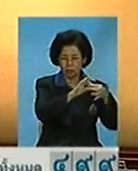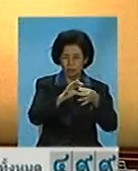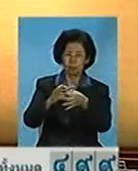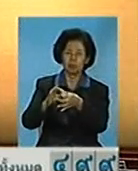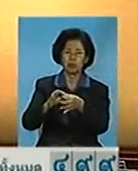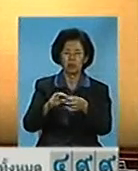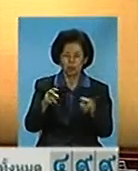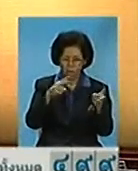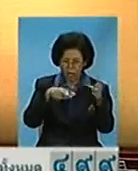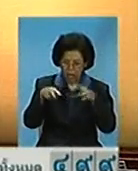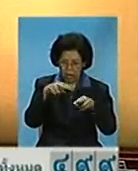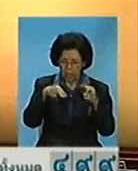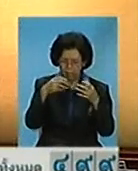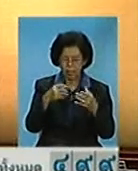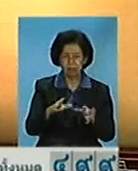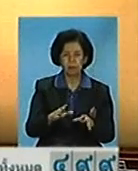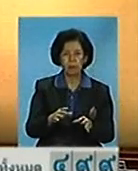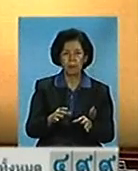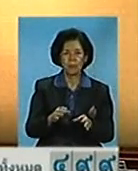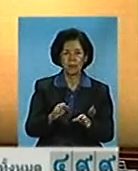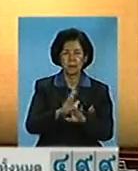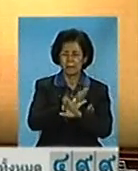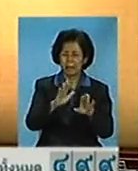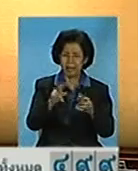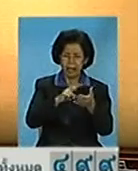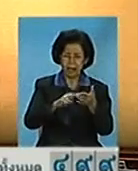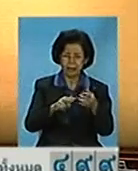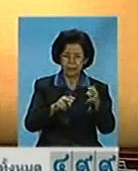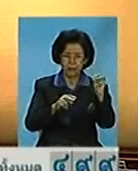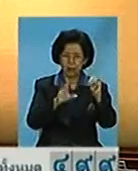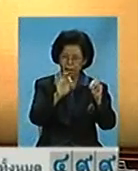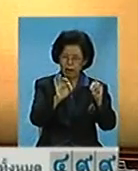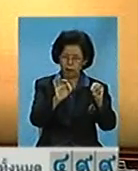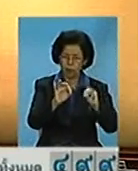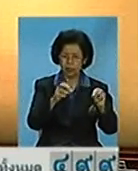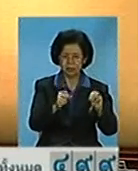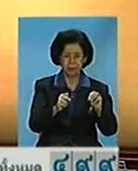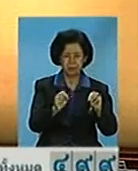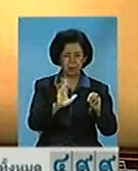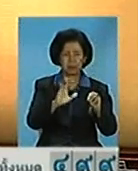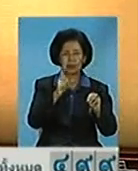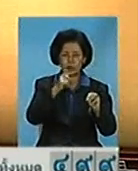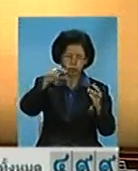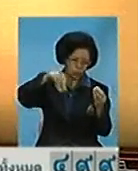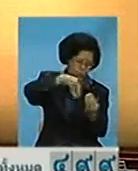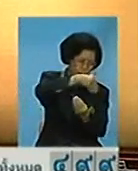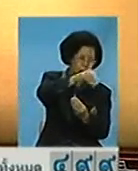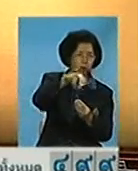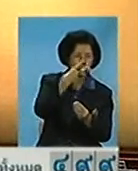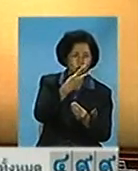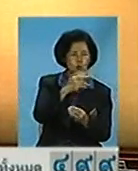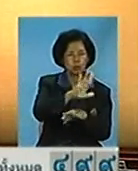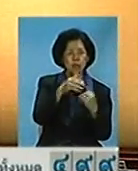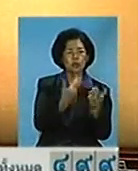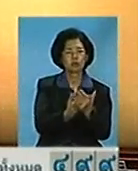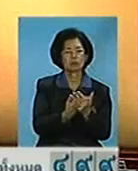ลาอ่านนะครับกรุณาอย่าไปอ่านเฉพาะมาตรา9หรือมาตรา10จะต้องย้อนมาดูทั้งหมดเขียนรับกันอย่างนี้นะครับพ